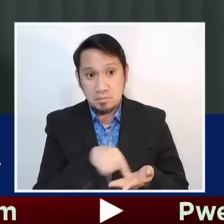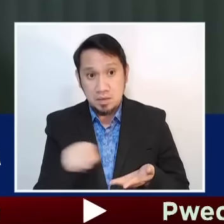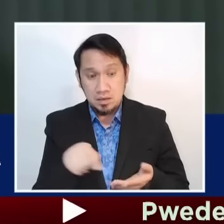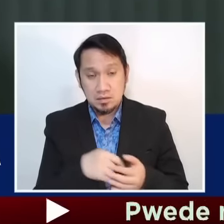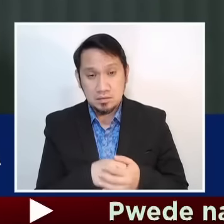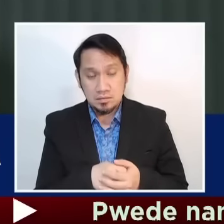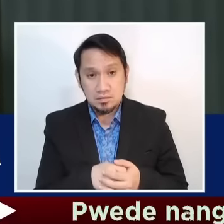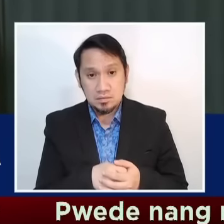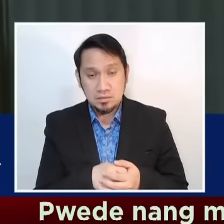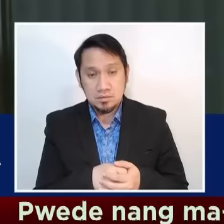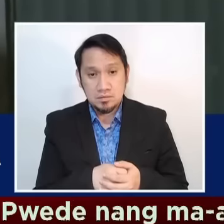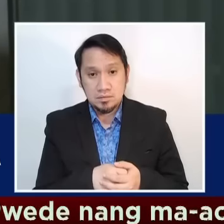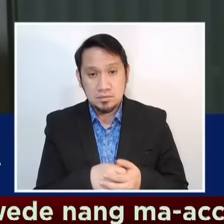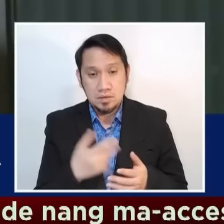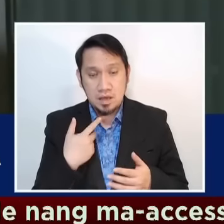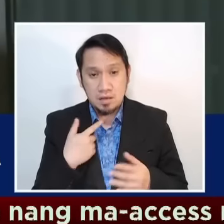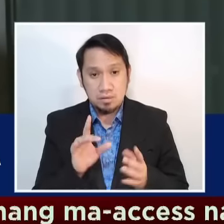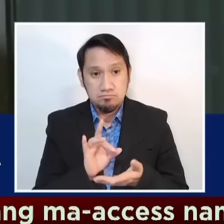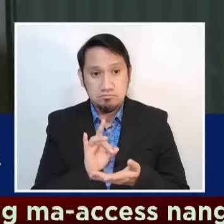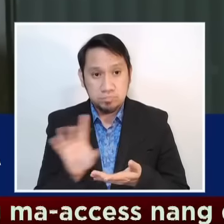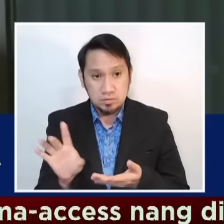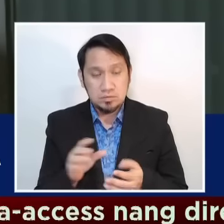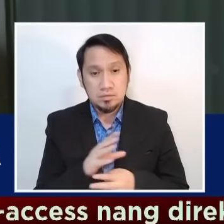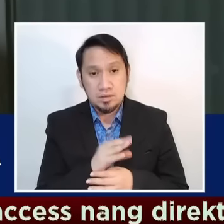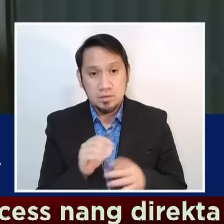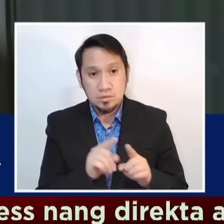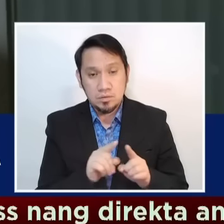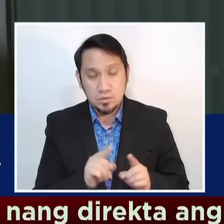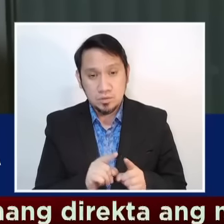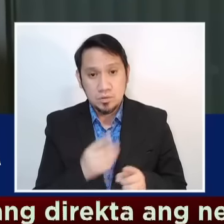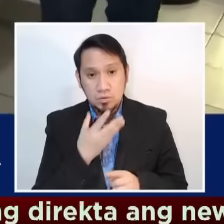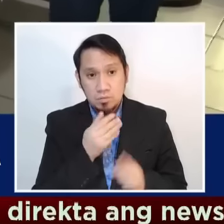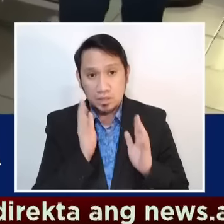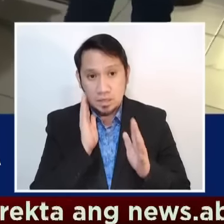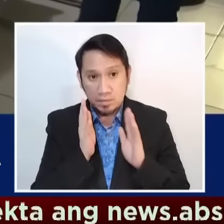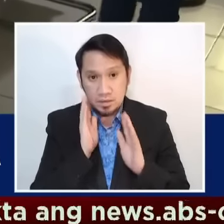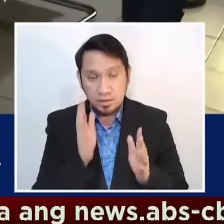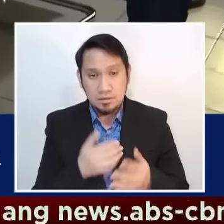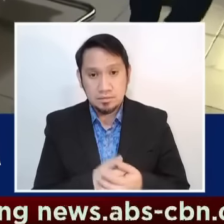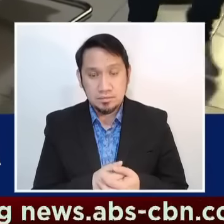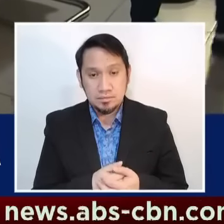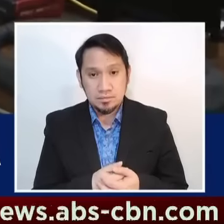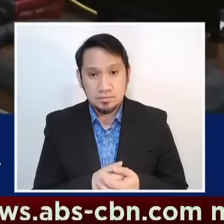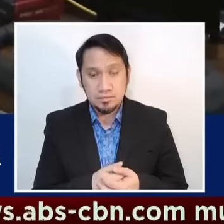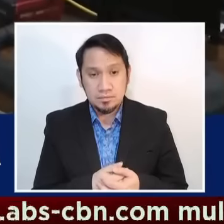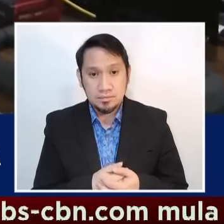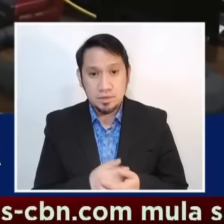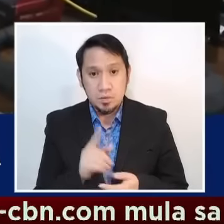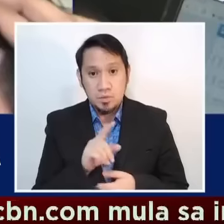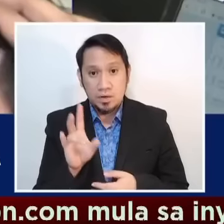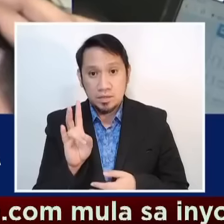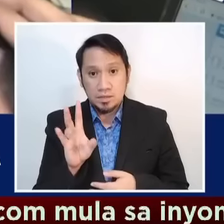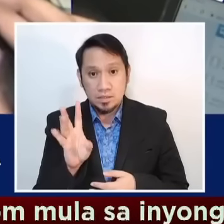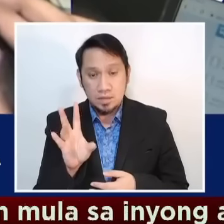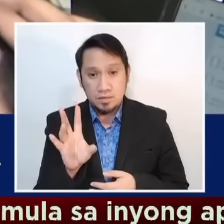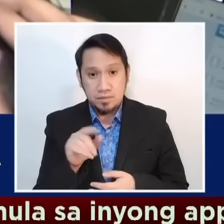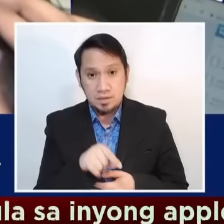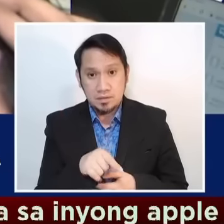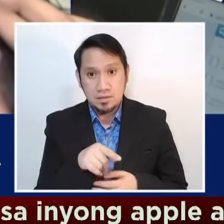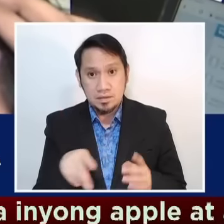ay naging biktima sa threatening at saka yung pinapahiya sila. Nasa 117 na empleyado ang inabutan ng